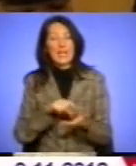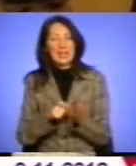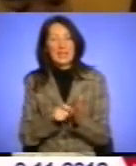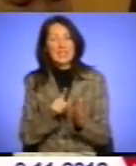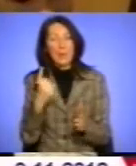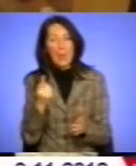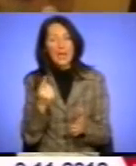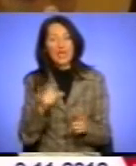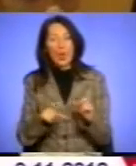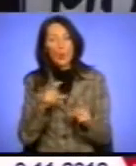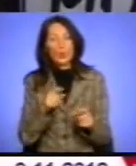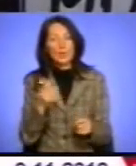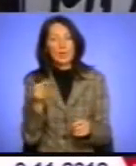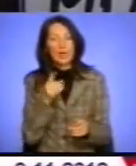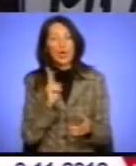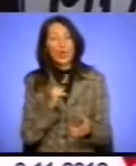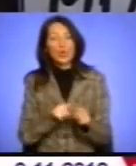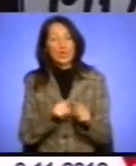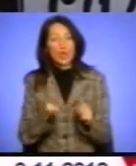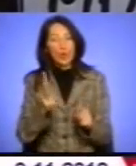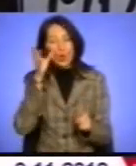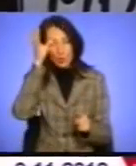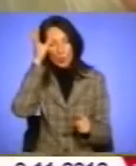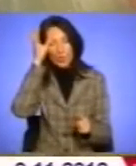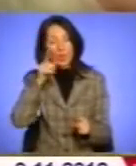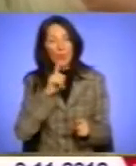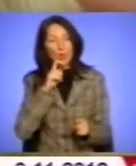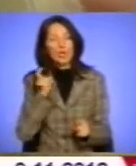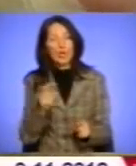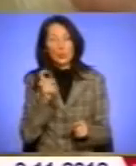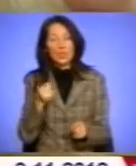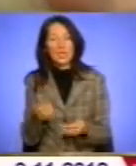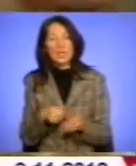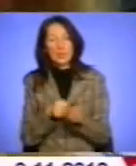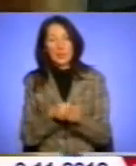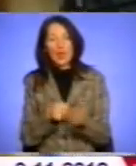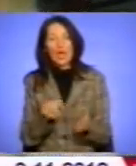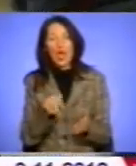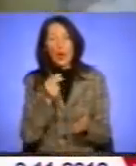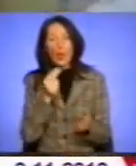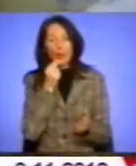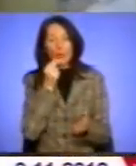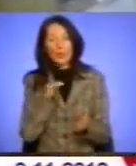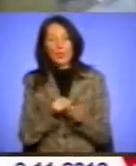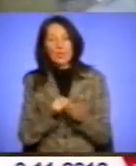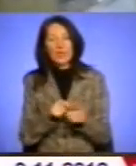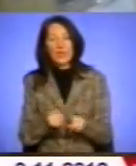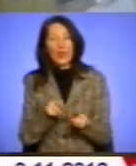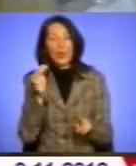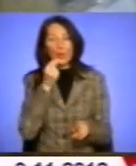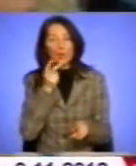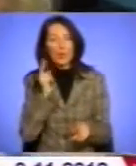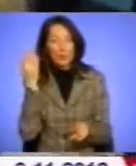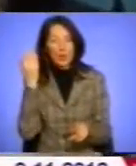відповідь, хто швидше, хто розумніший. Молоді господині частували учасників заходу такою їжею, яку смакували ще за часів Київської